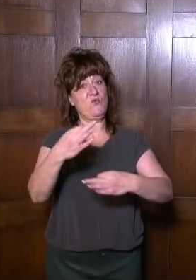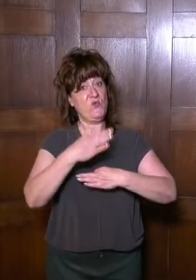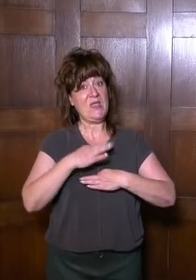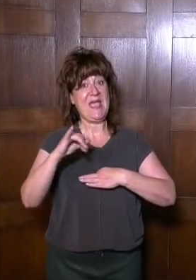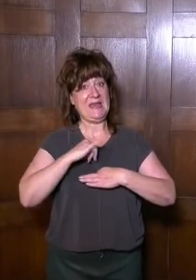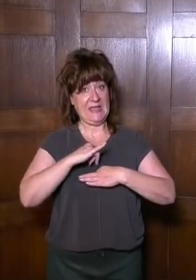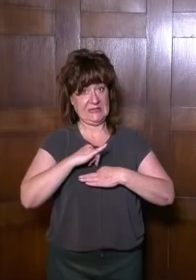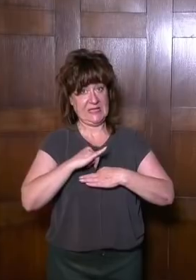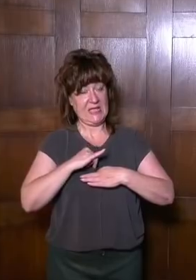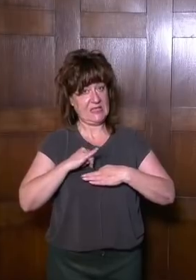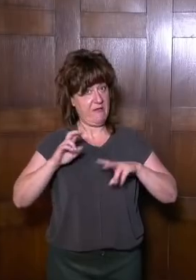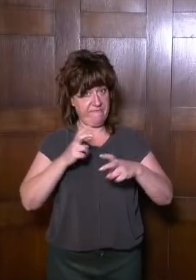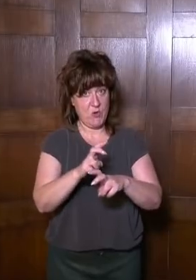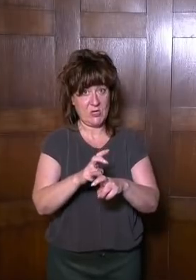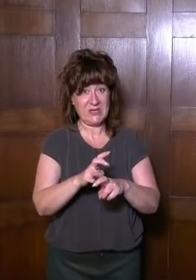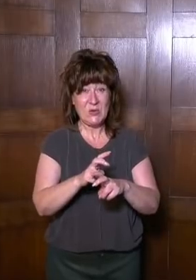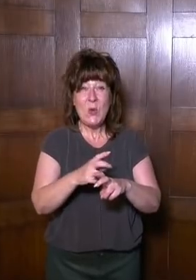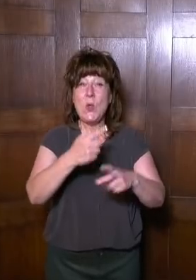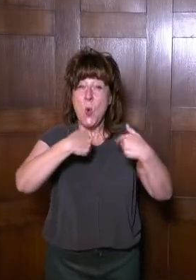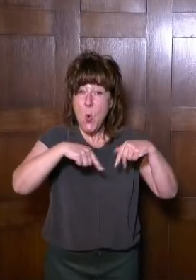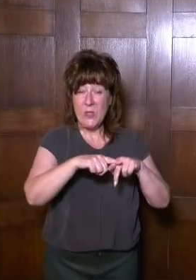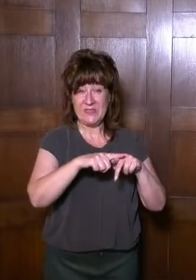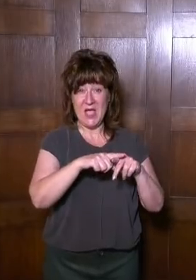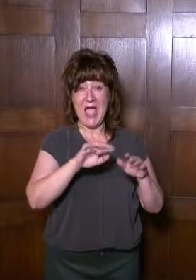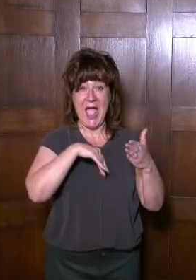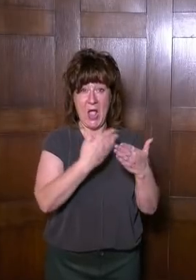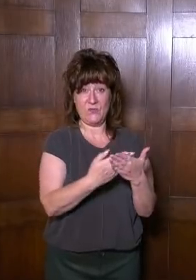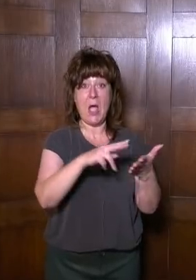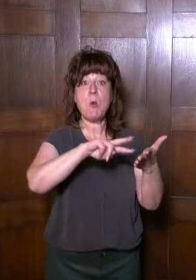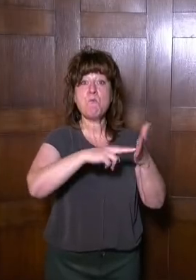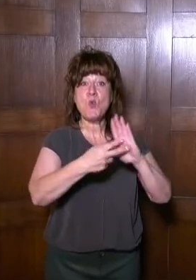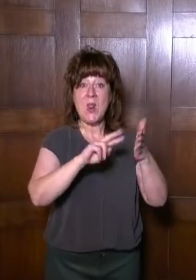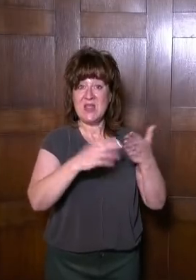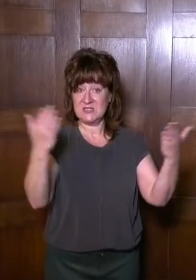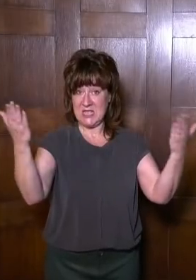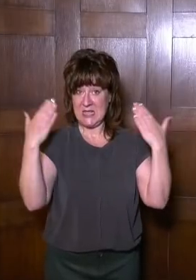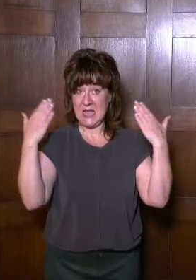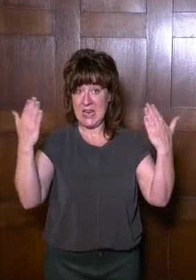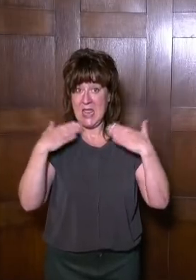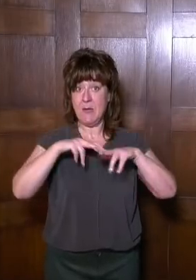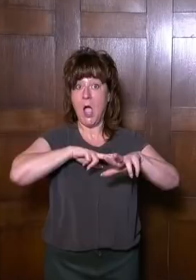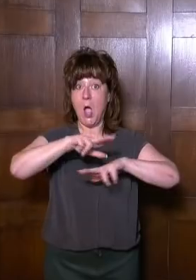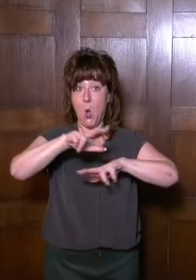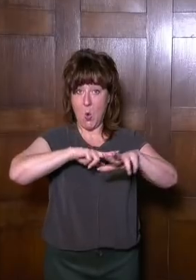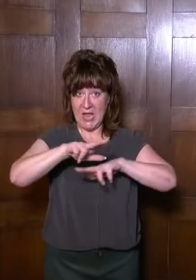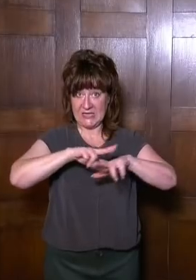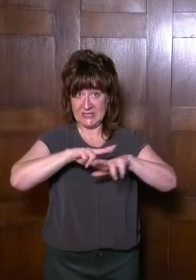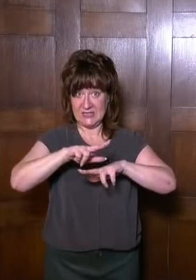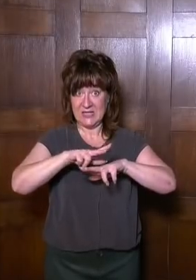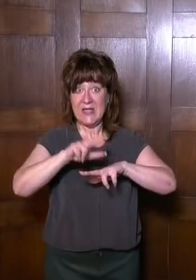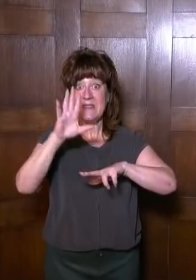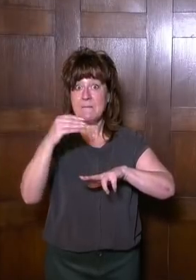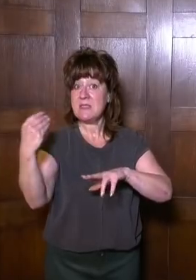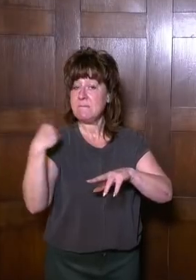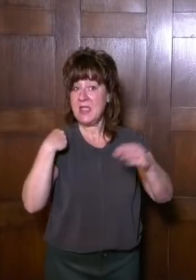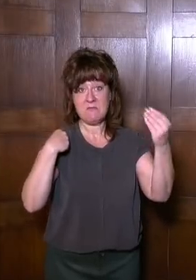es ist unsere Aufgabe, ein politisches Klima zu organisieren, in dem diese Meldungen